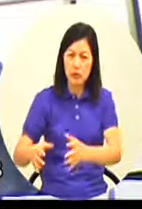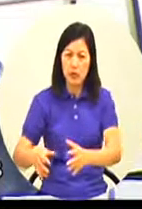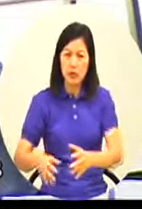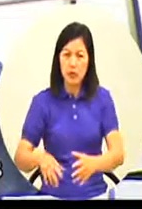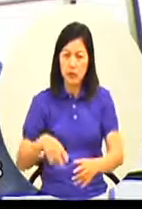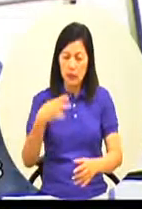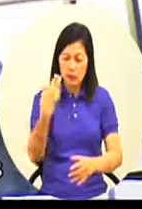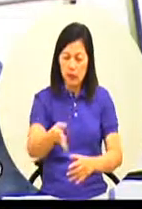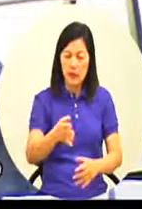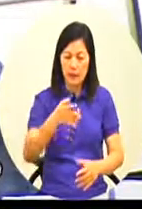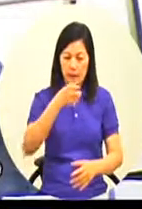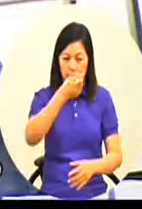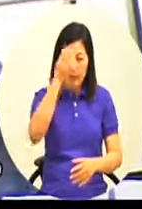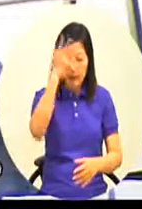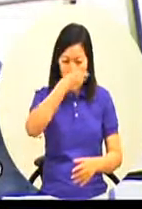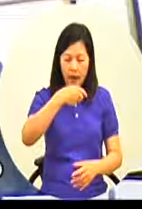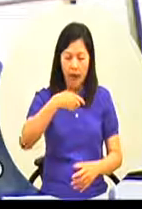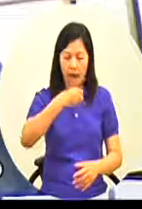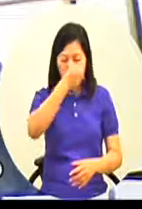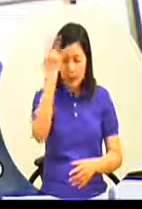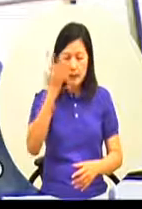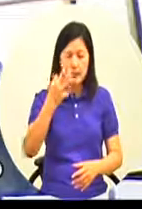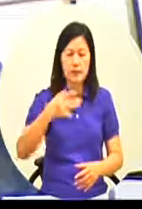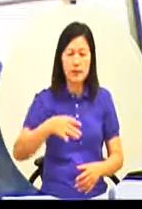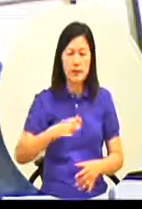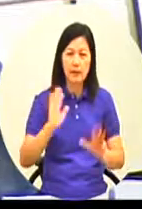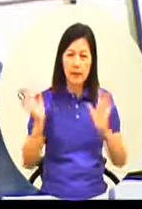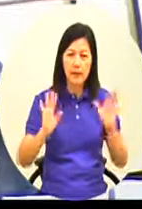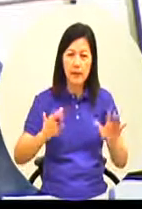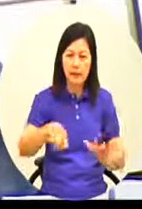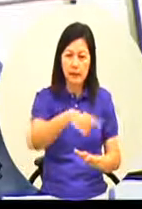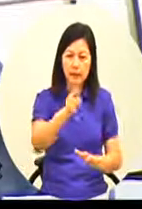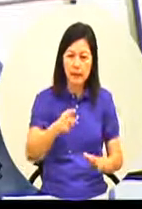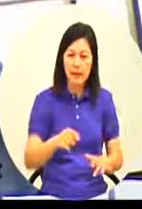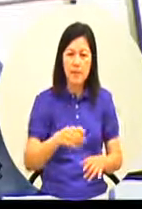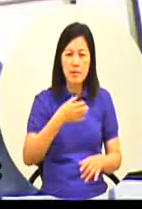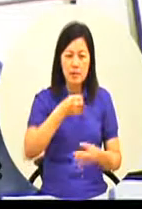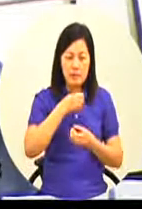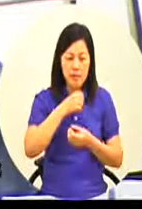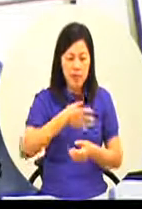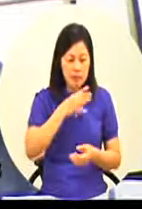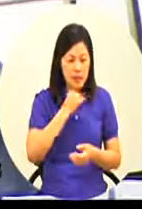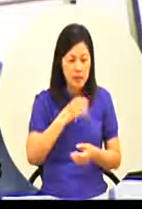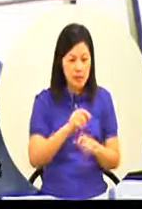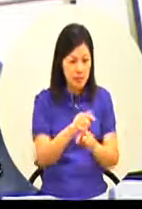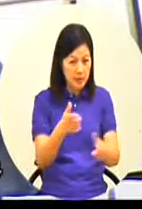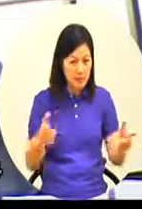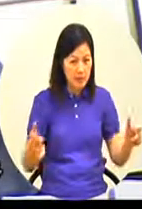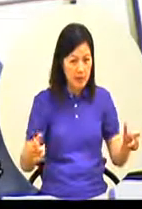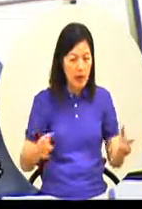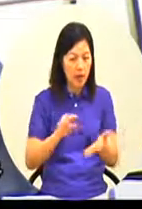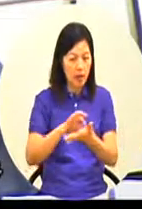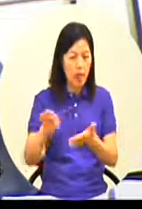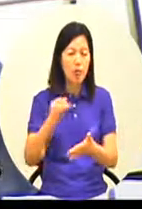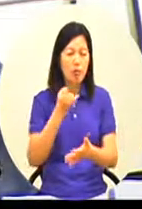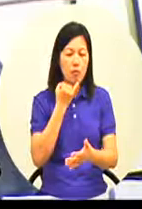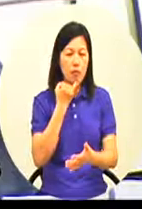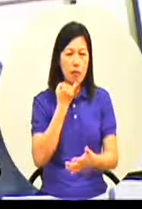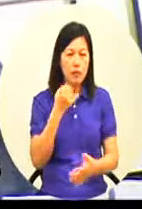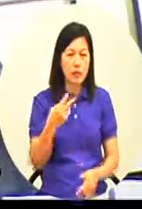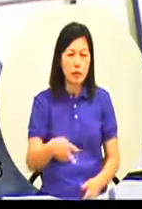是我们年轻的小朋友，甚至我们全各种年龄层，我刚刚都用得到的。所以呢，在我们可